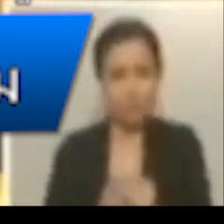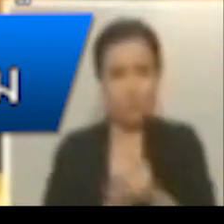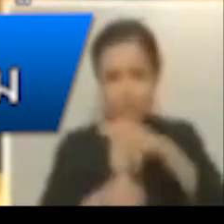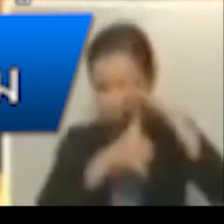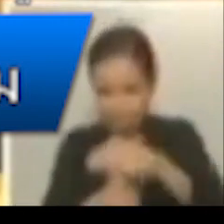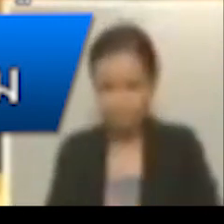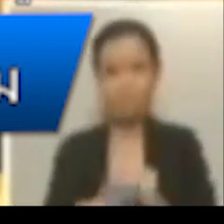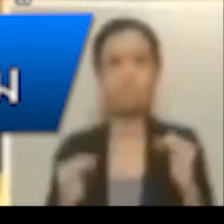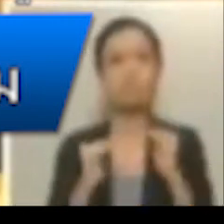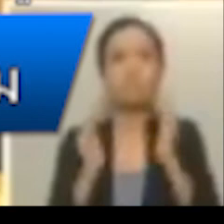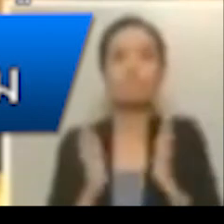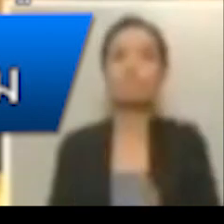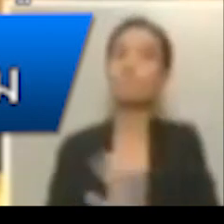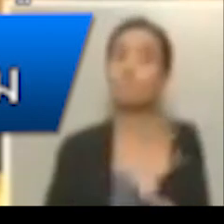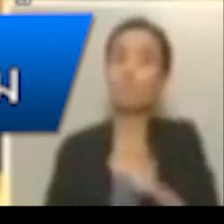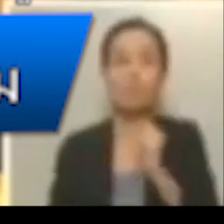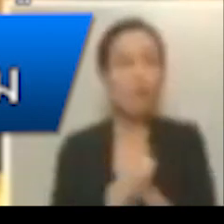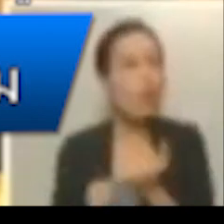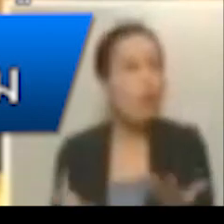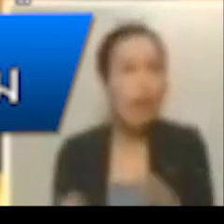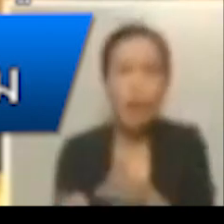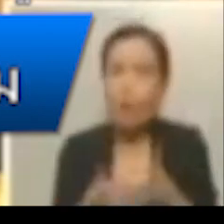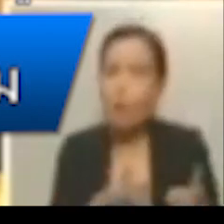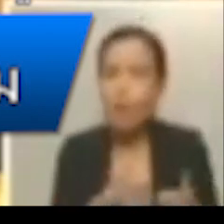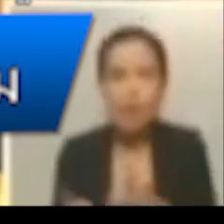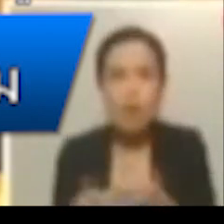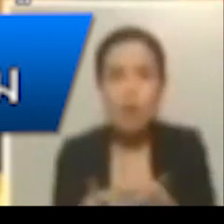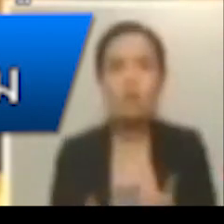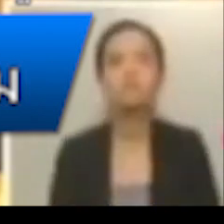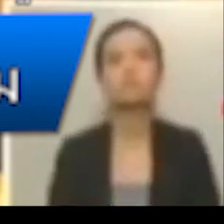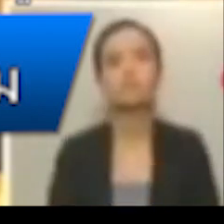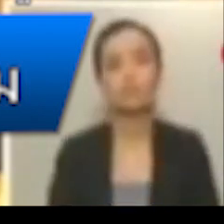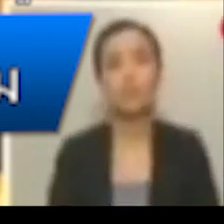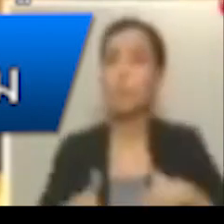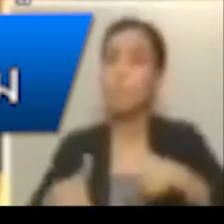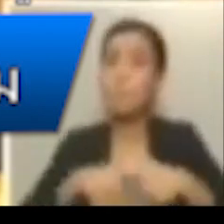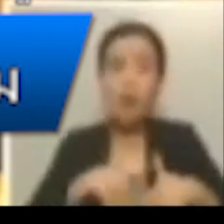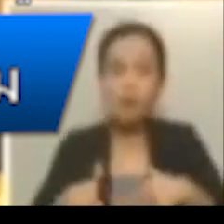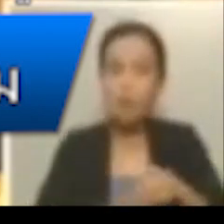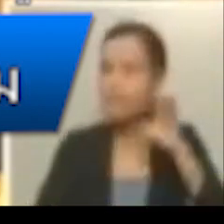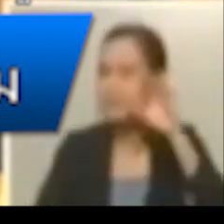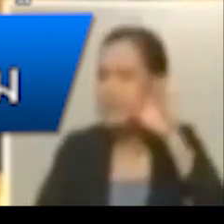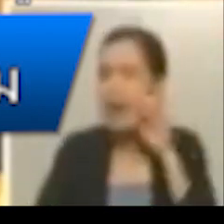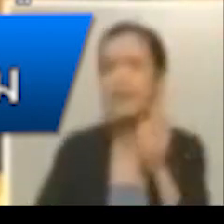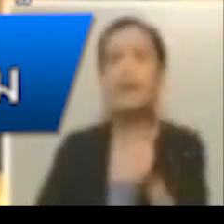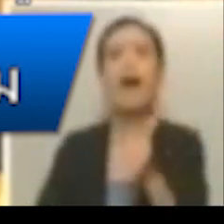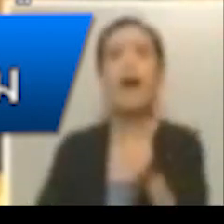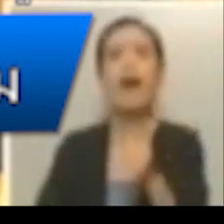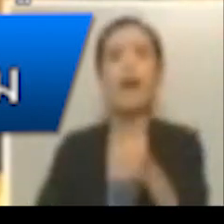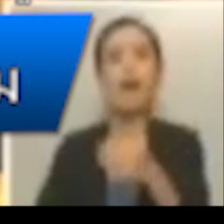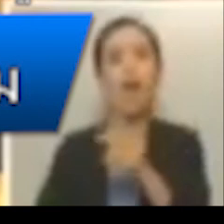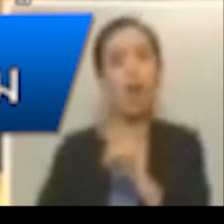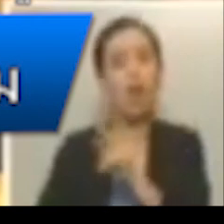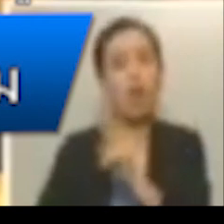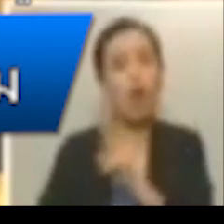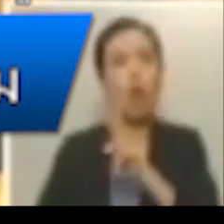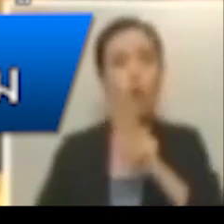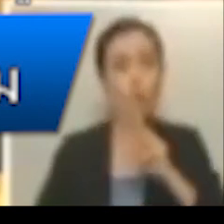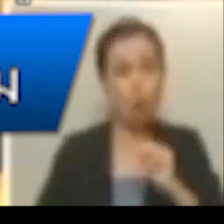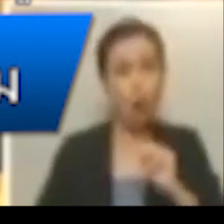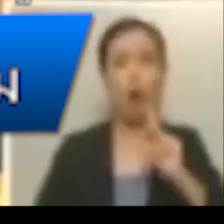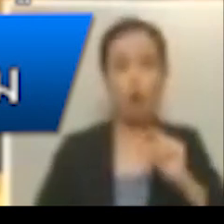ทธิประชาชนท่านจะทำอย่างไรให้ประชาชนเชื่อได้ดิฉันขอให้ท่านรัฐมนตรีตอบนะคะว่